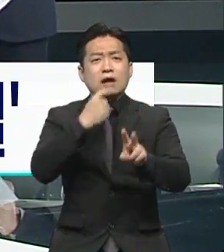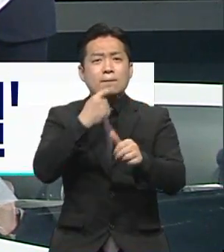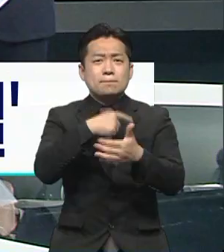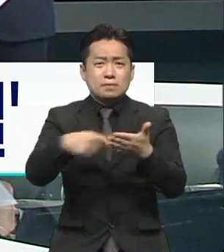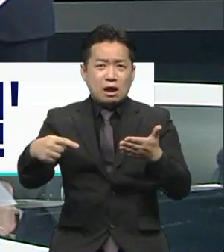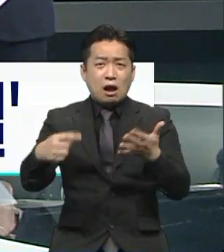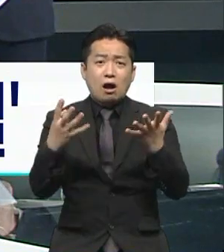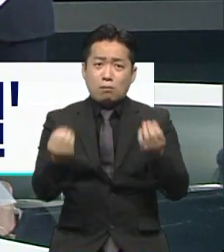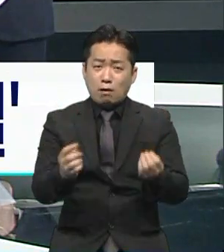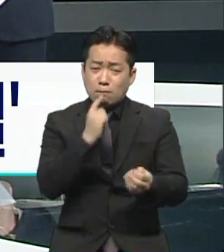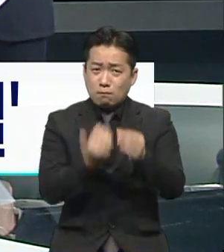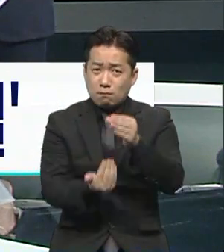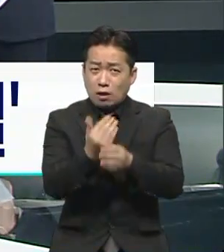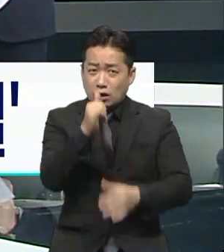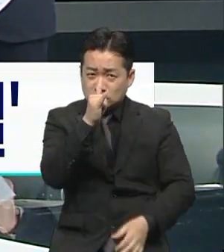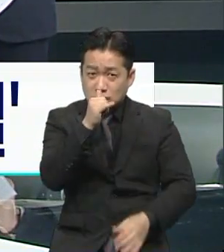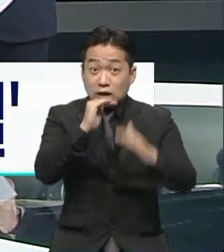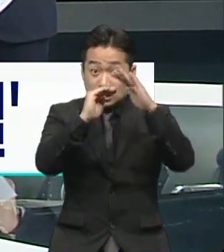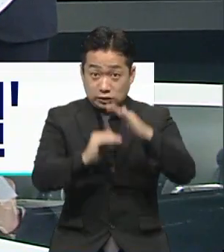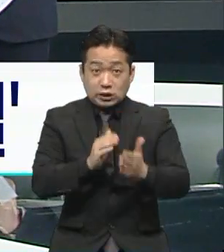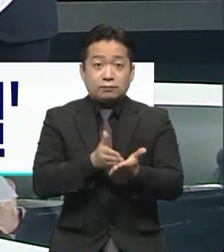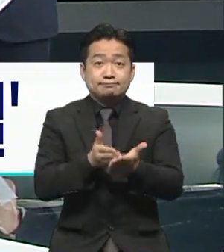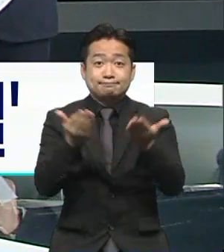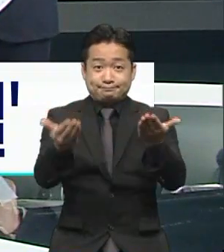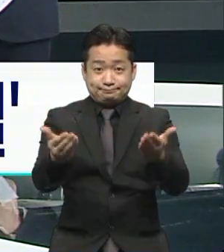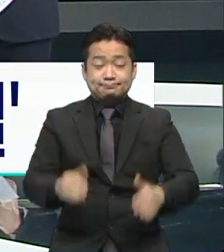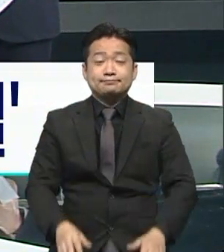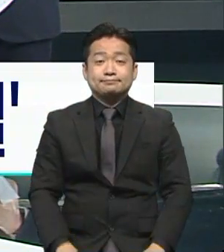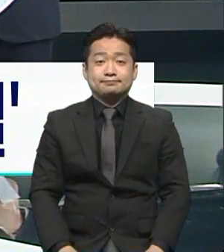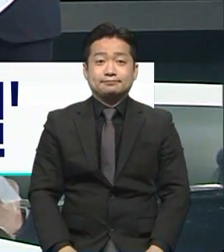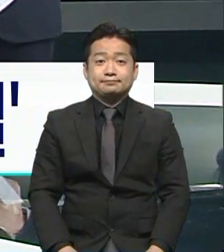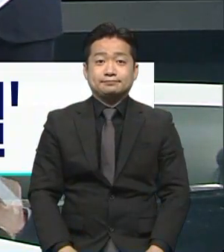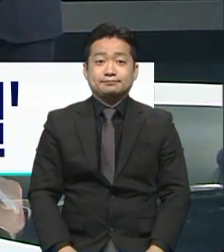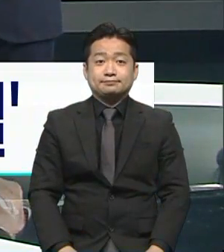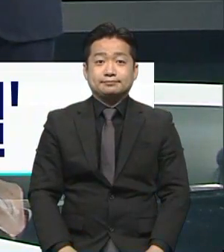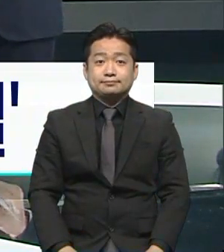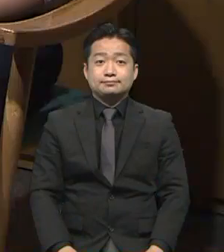목소리도 적지 않습니다 내용은 김민정 기자 가 됐습니다